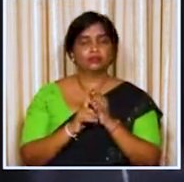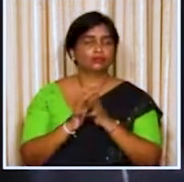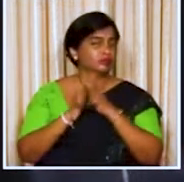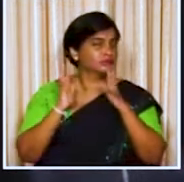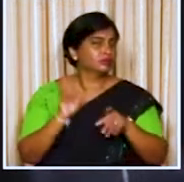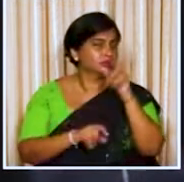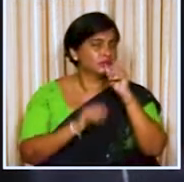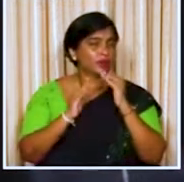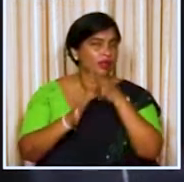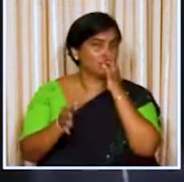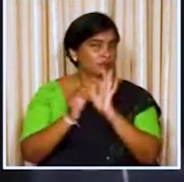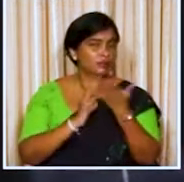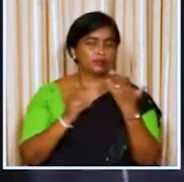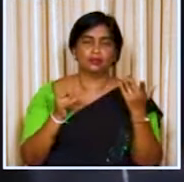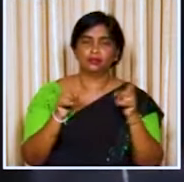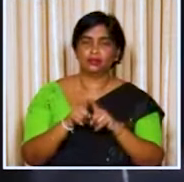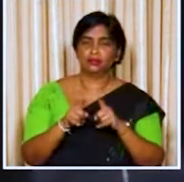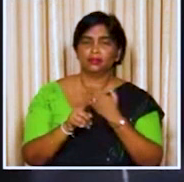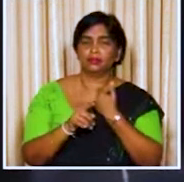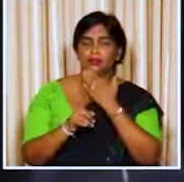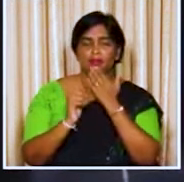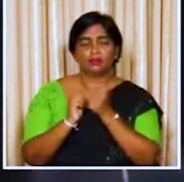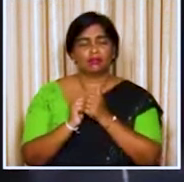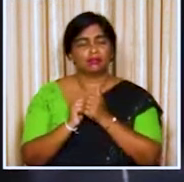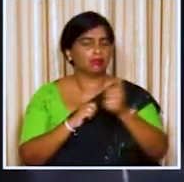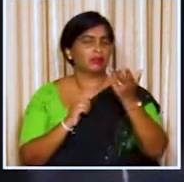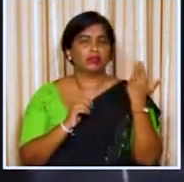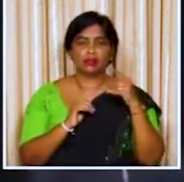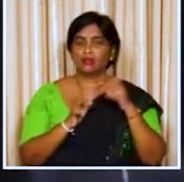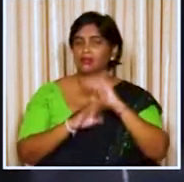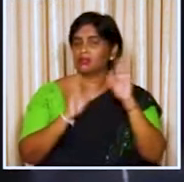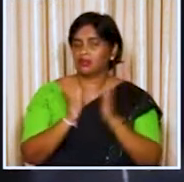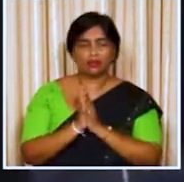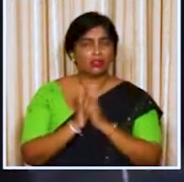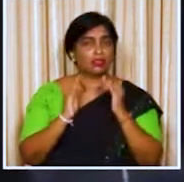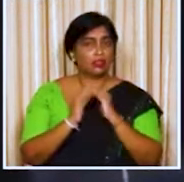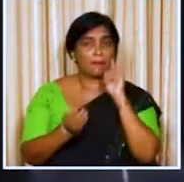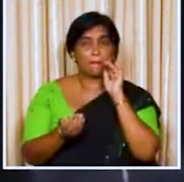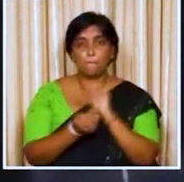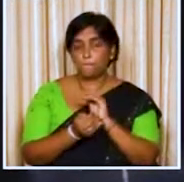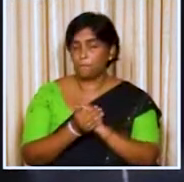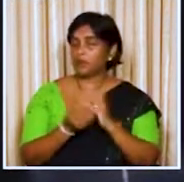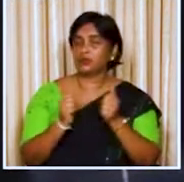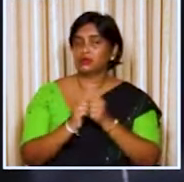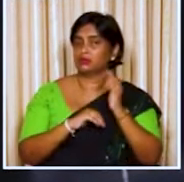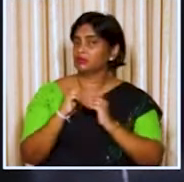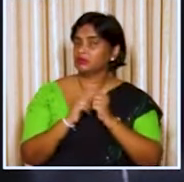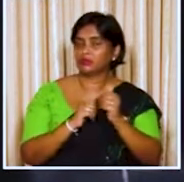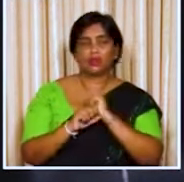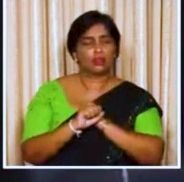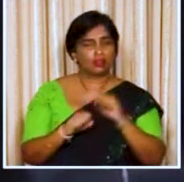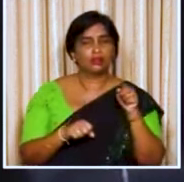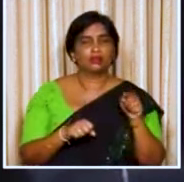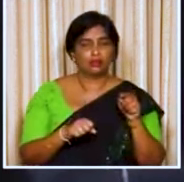විශාල පිරිසකගේ ගෙවල් ගිනි තැබීම් නිහඬව කරන්න පුළුවන් වුණේ කිසිම කෙනෙක්ගේ දීපල ආරක්ෂා කරන්න කිසිම පියවරක් නොගෙන